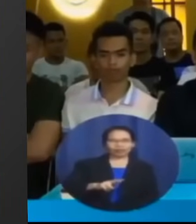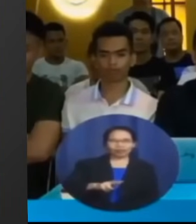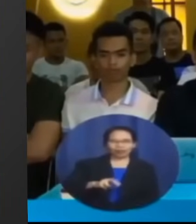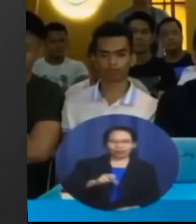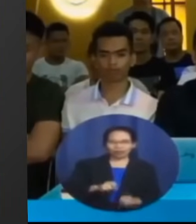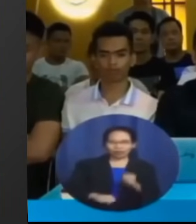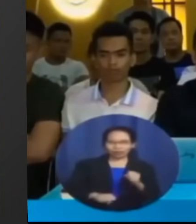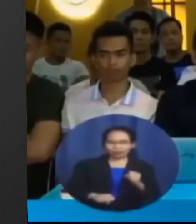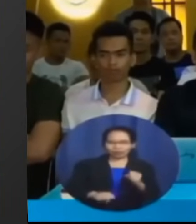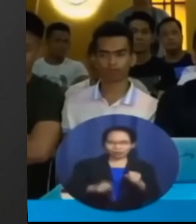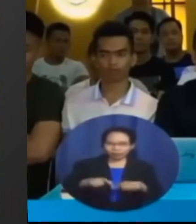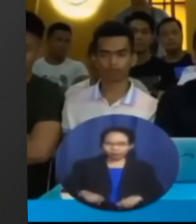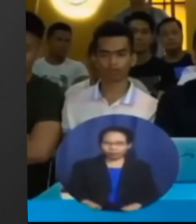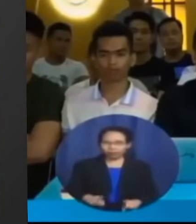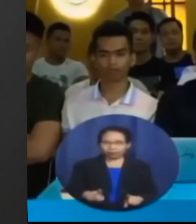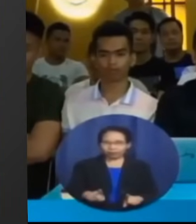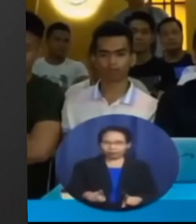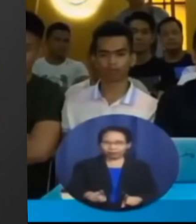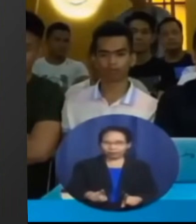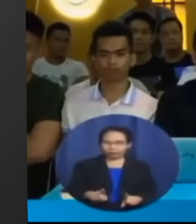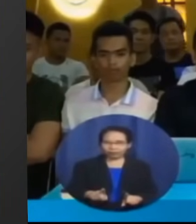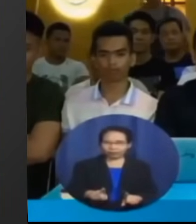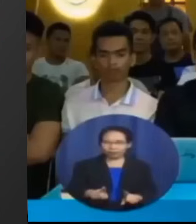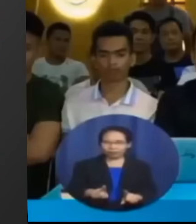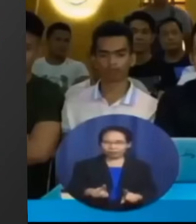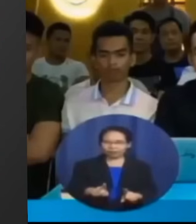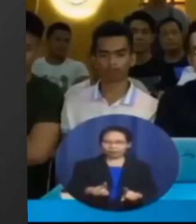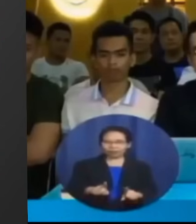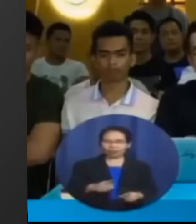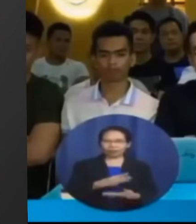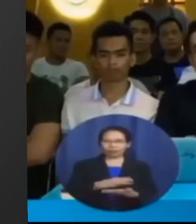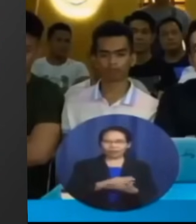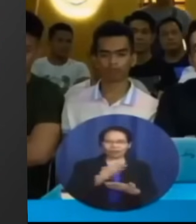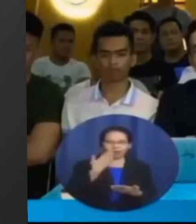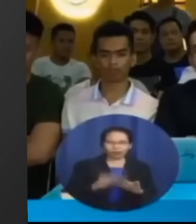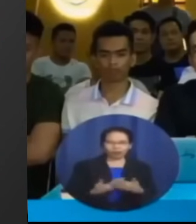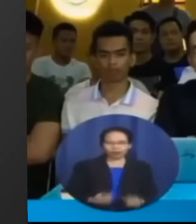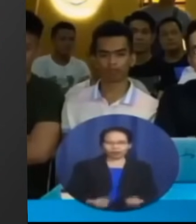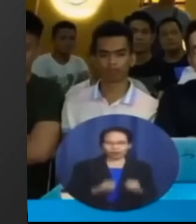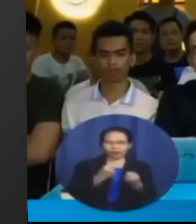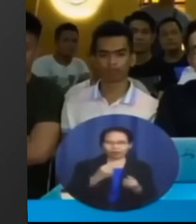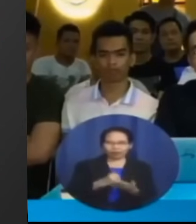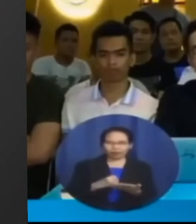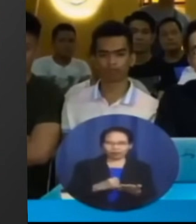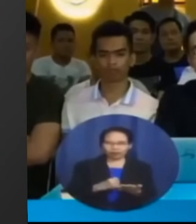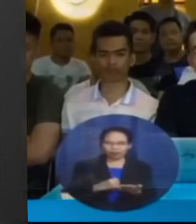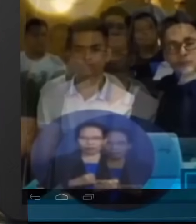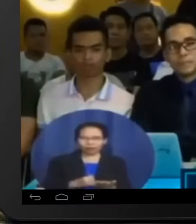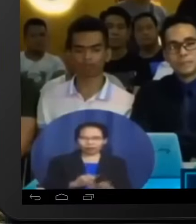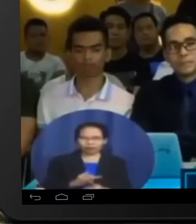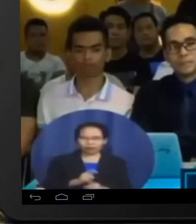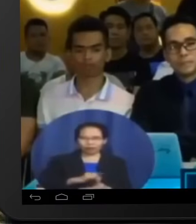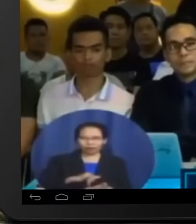Kung malakas magpasok ng pera, lalo na yung mga nadadaya ng pastor,